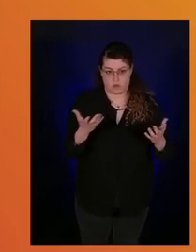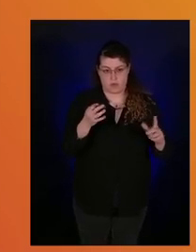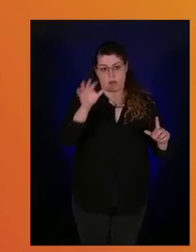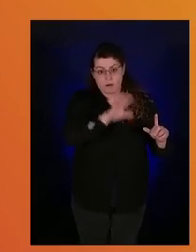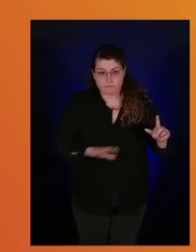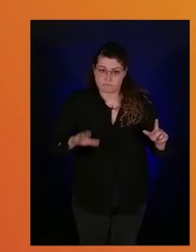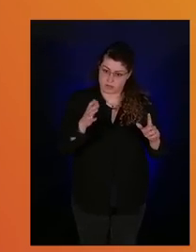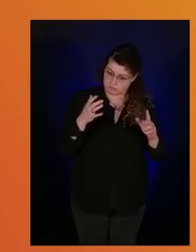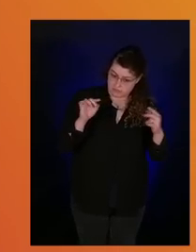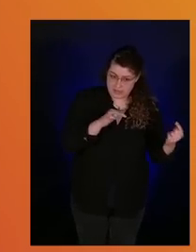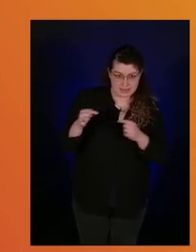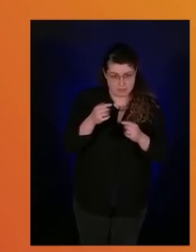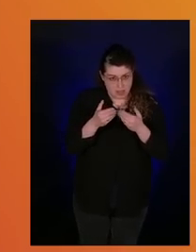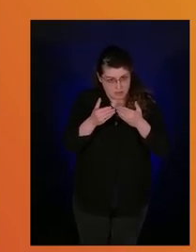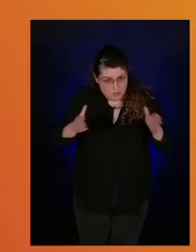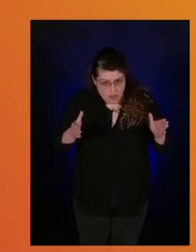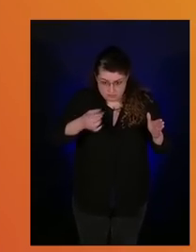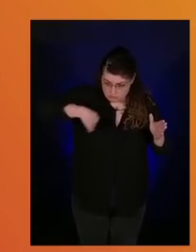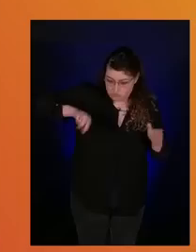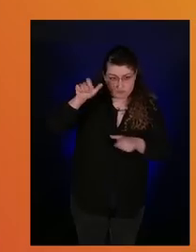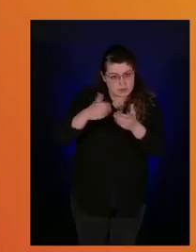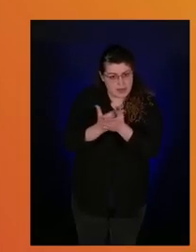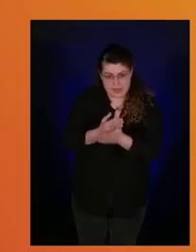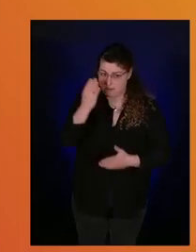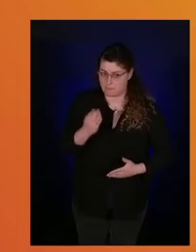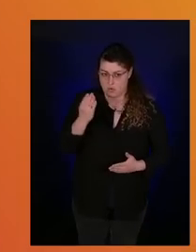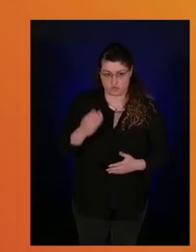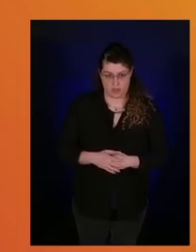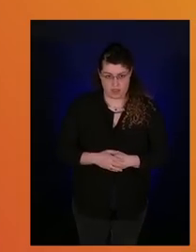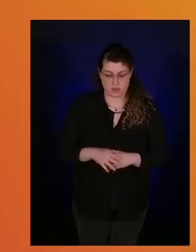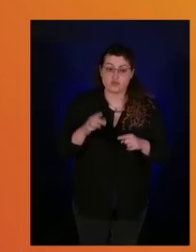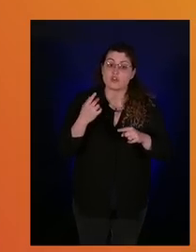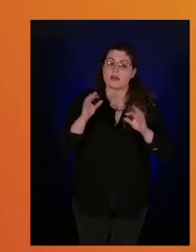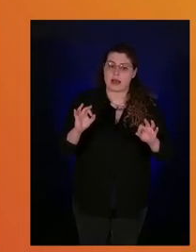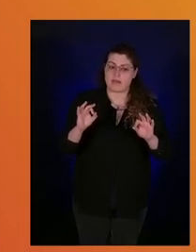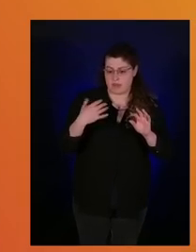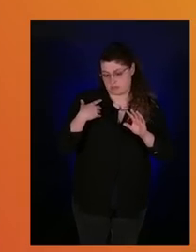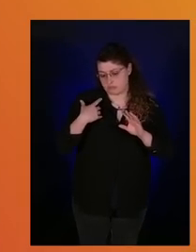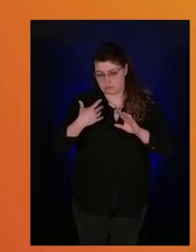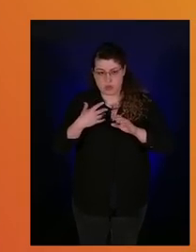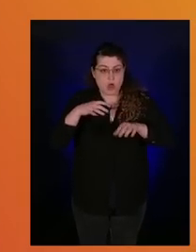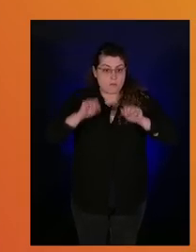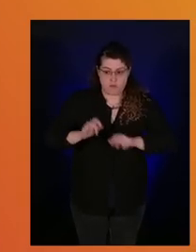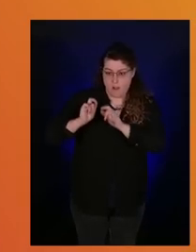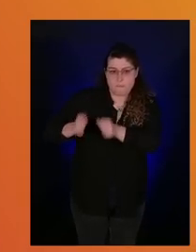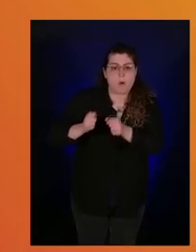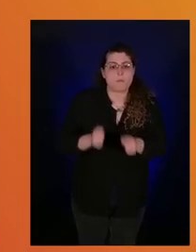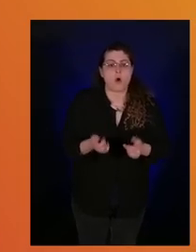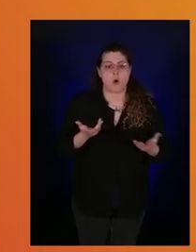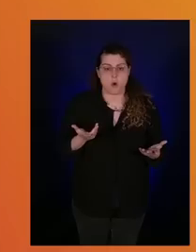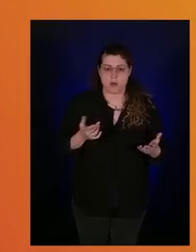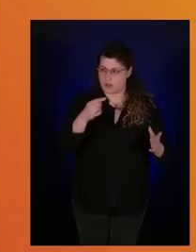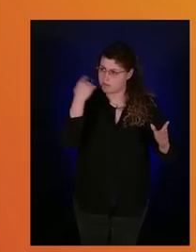syndicalisme dont les salariés ont besoin, pour finir avec les délégations de pouvoir. Pour preuve, hein, partout où il y a eu des